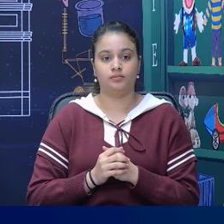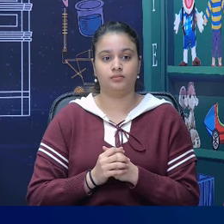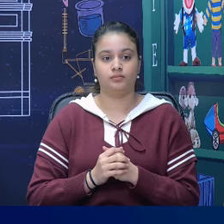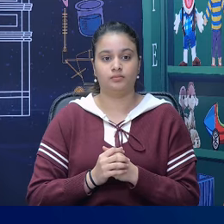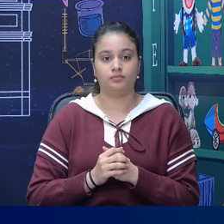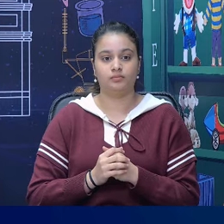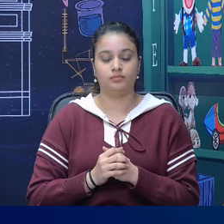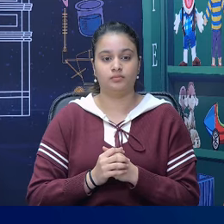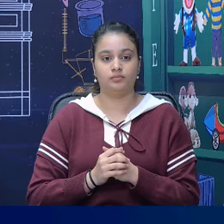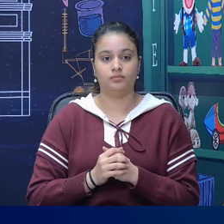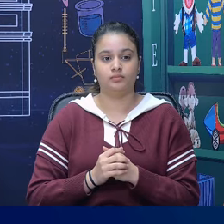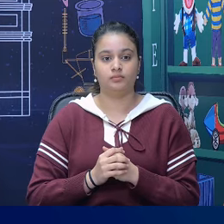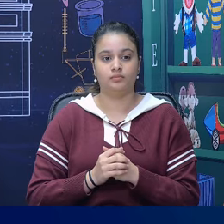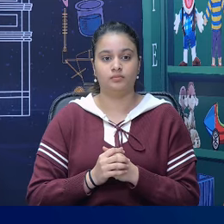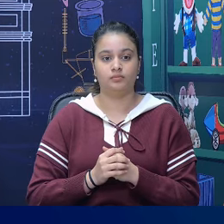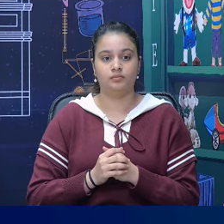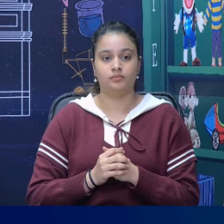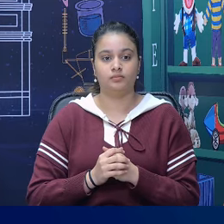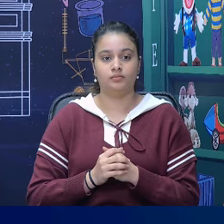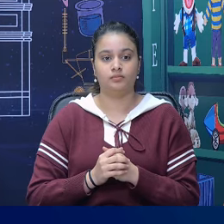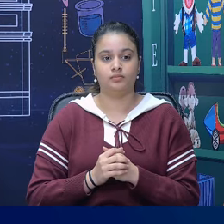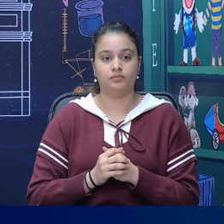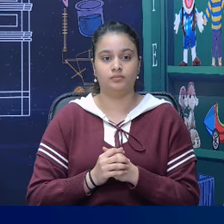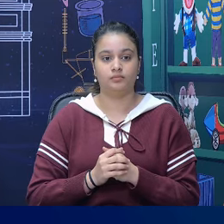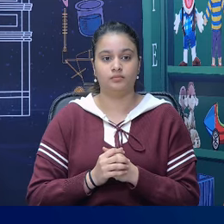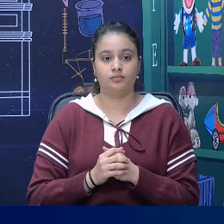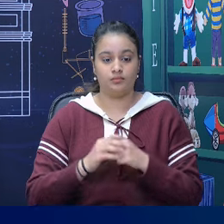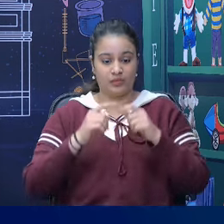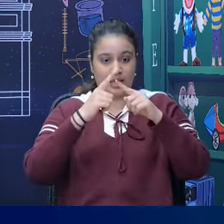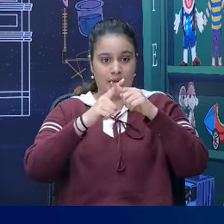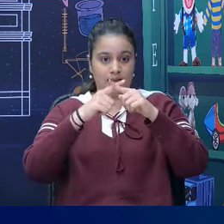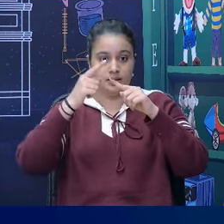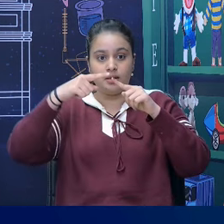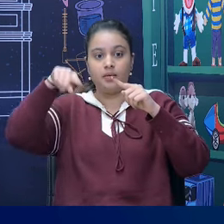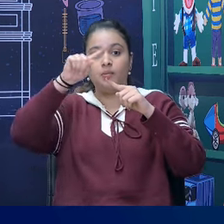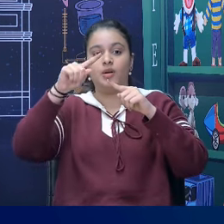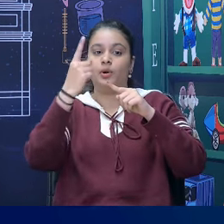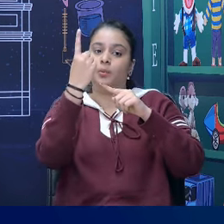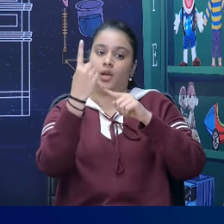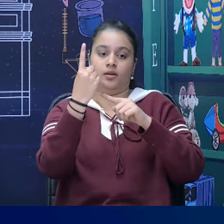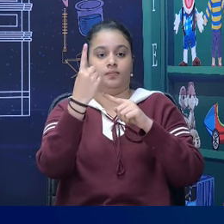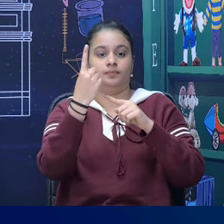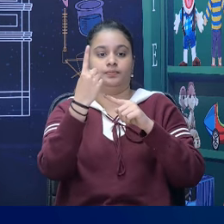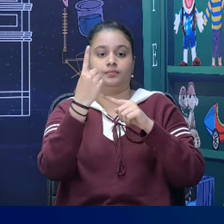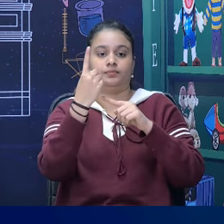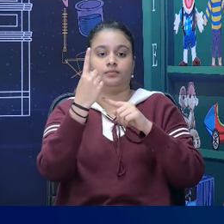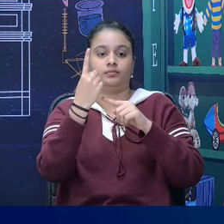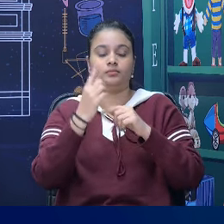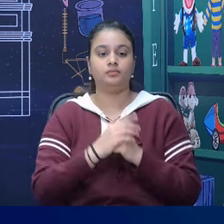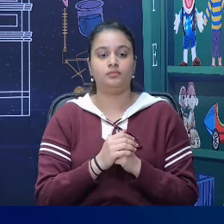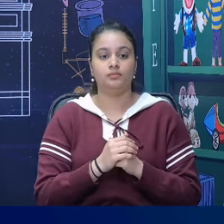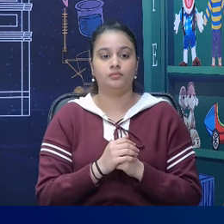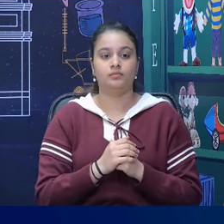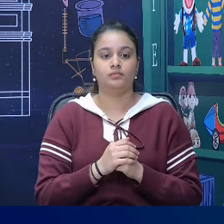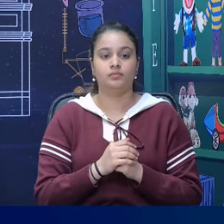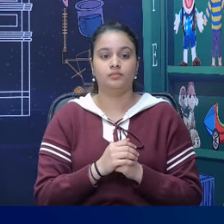एक् बोला इसमें एक्स की पावर ववन है जी ठीक है फिर